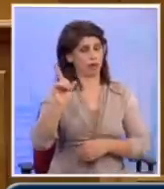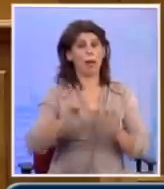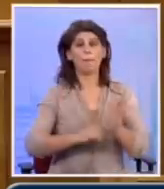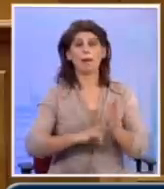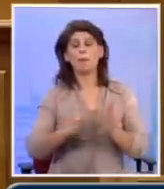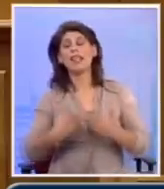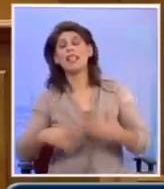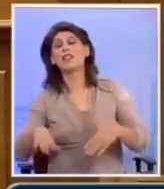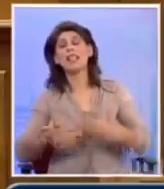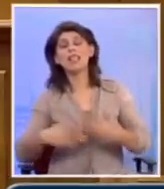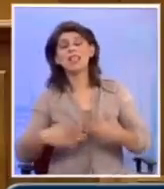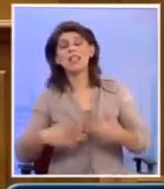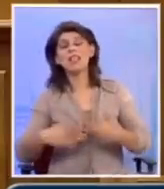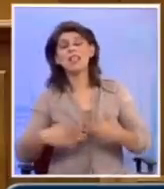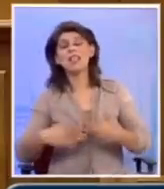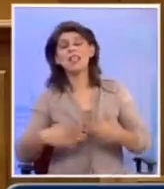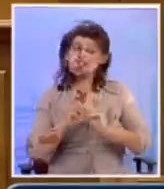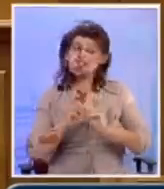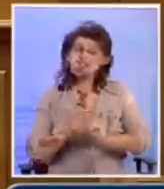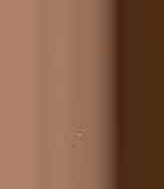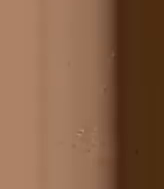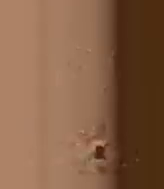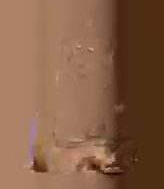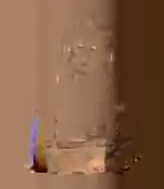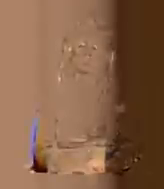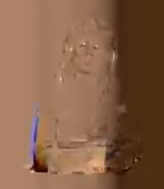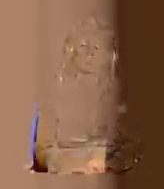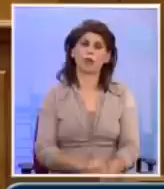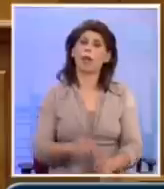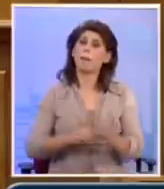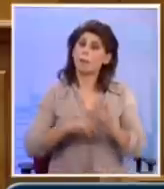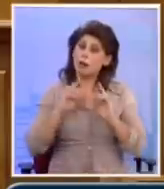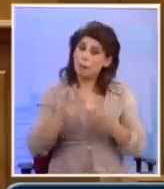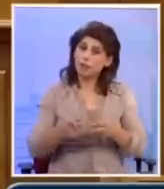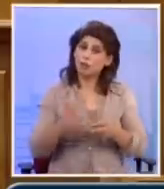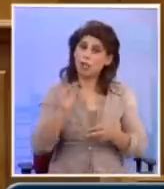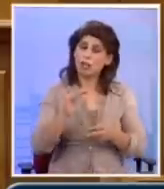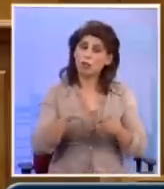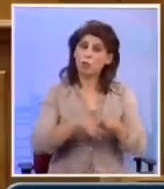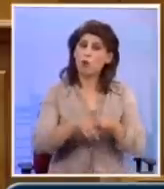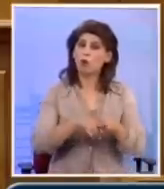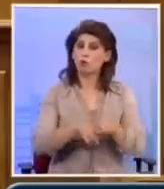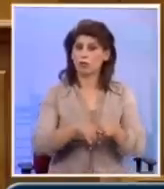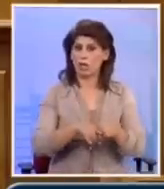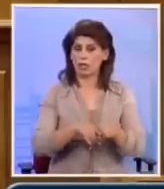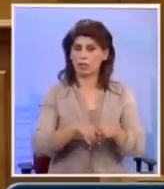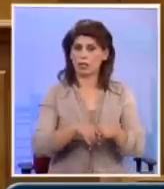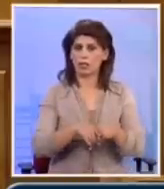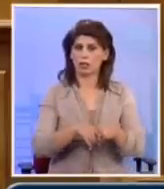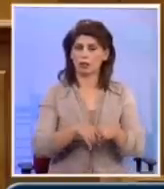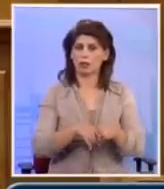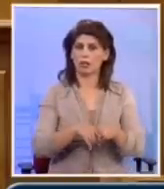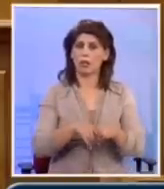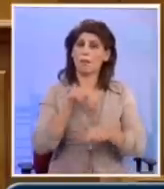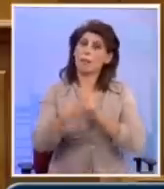πρέπει να απαντηθούν, να διερευνηθούν. Πρέπει να απαντηθούν ή όχι τα ερωτήματα που σχετίζονται με